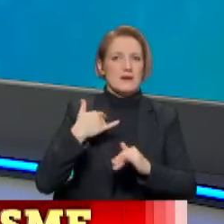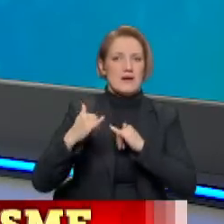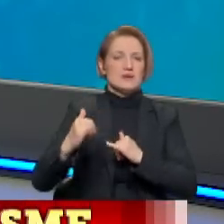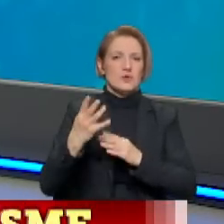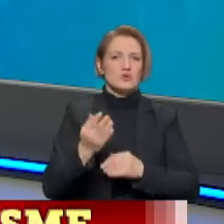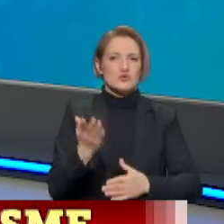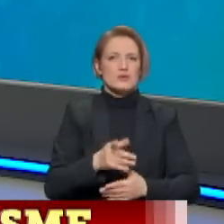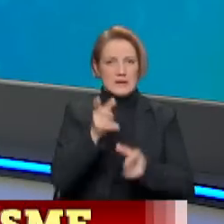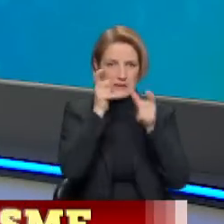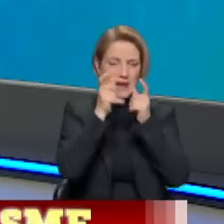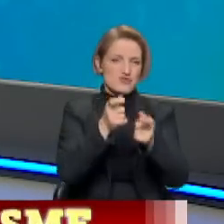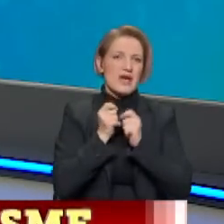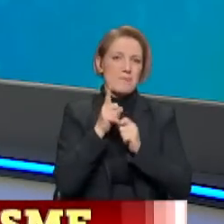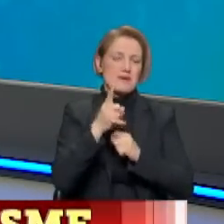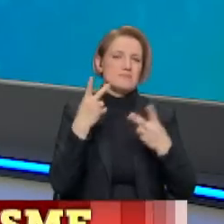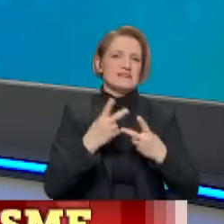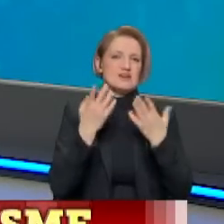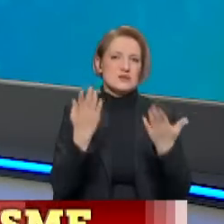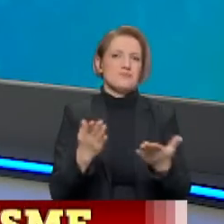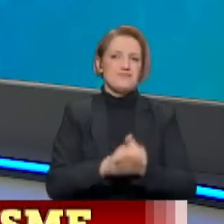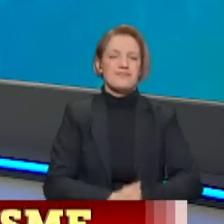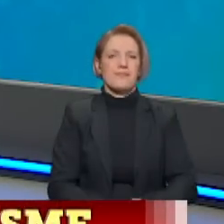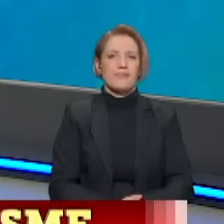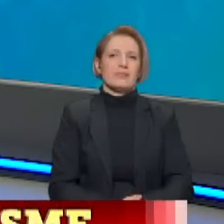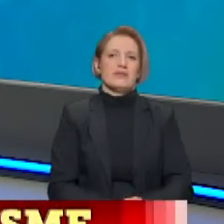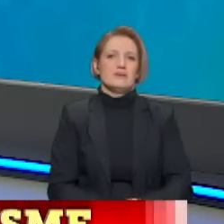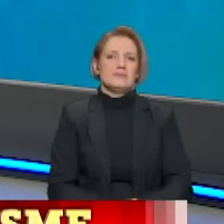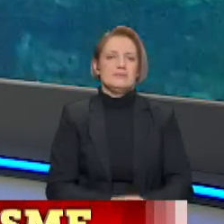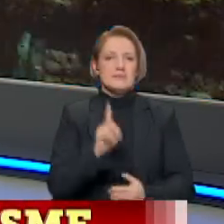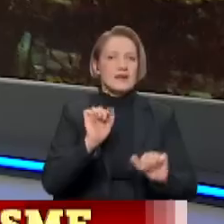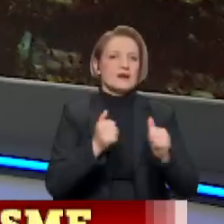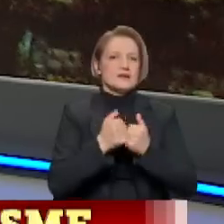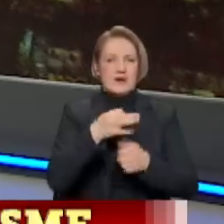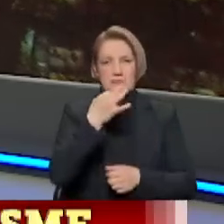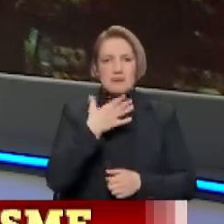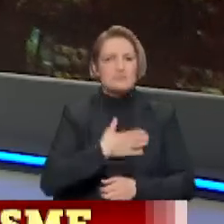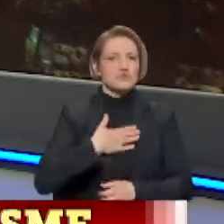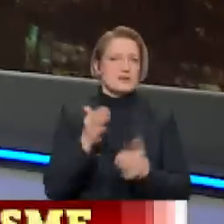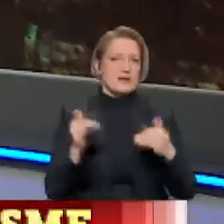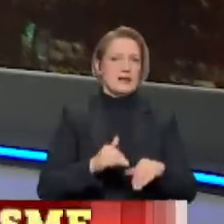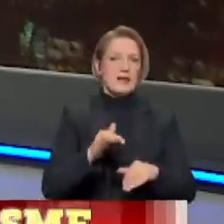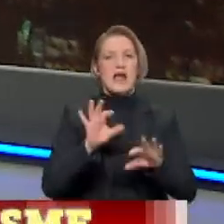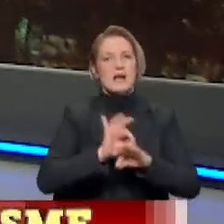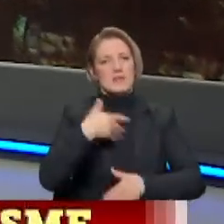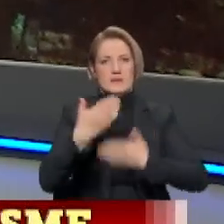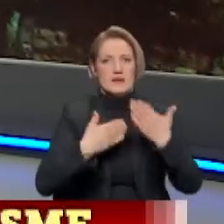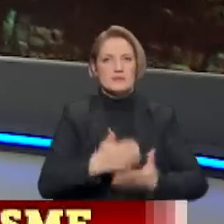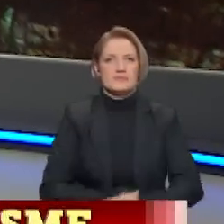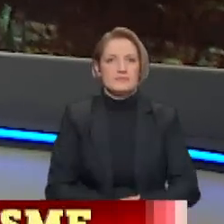aynı olsun. Dikkat çeken bir mesajdı. Şimdi ilerleyelim. Bir kaza haberi Bursa'dan geldi. Hemen aktaralım.